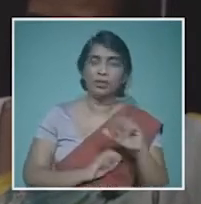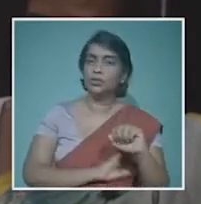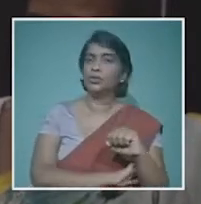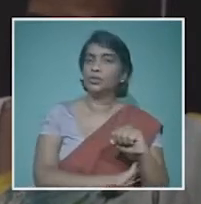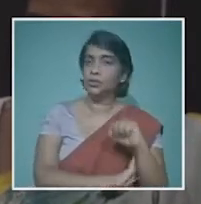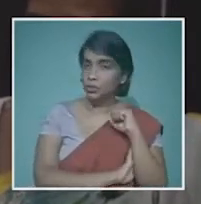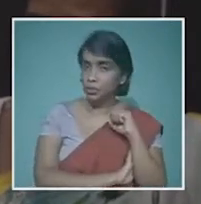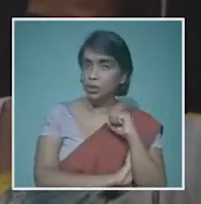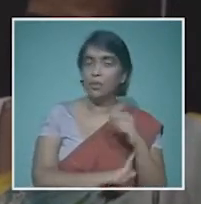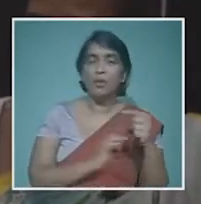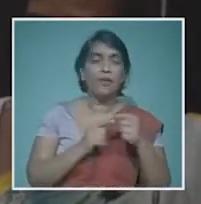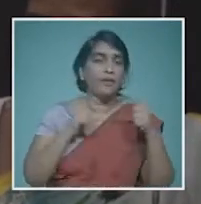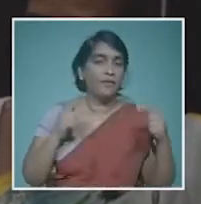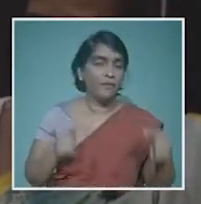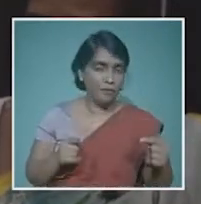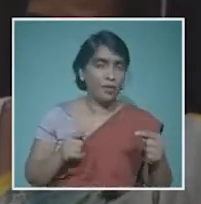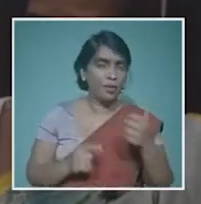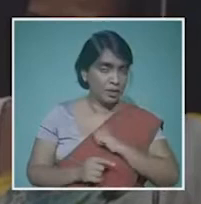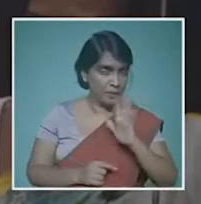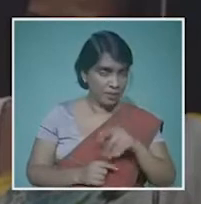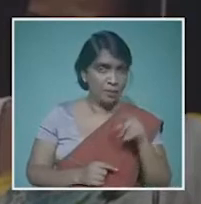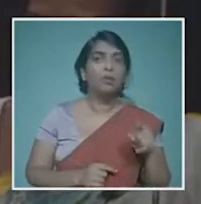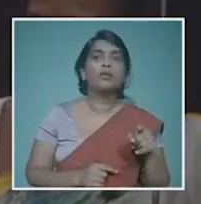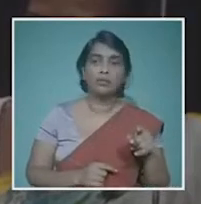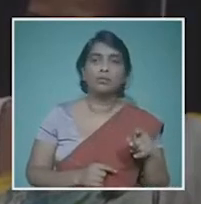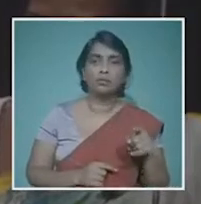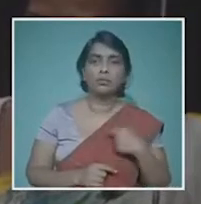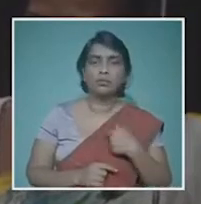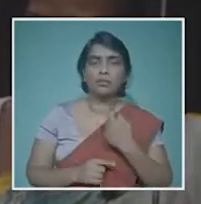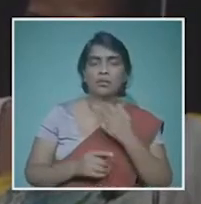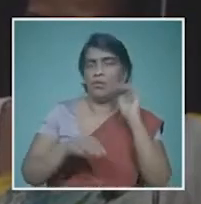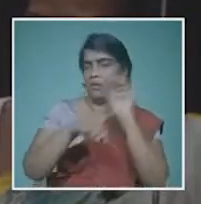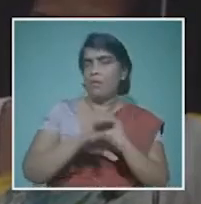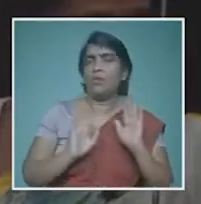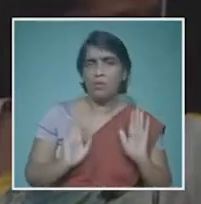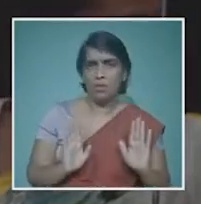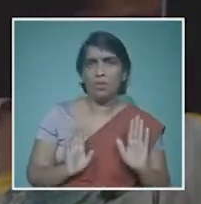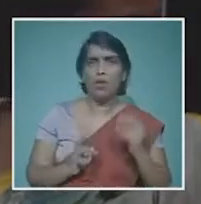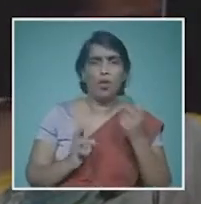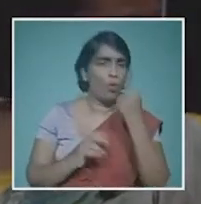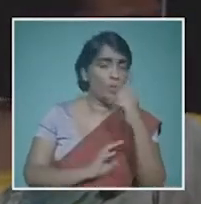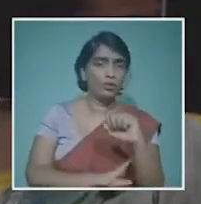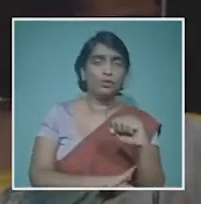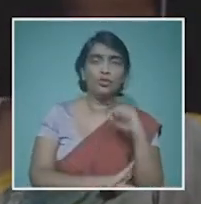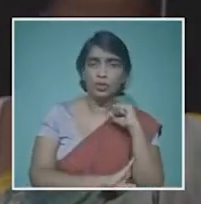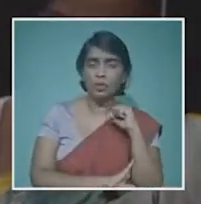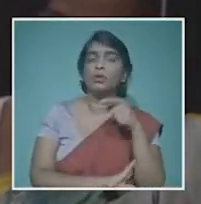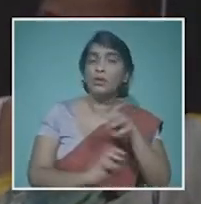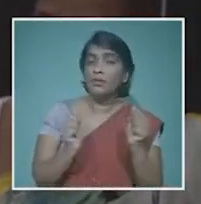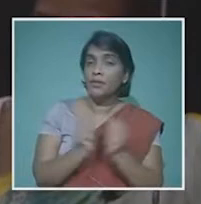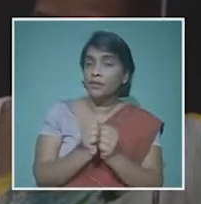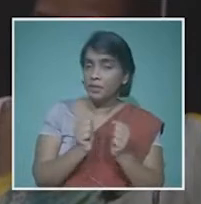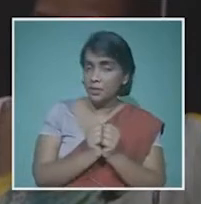ශක්තිමත් කරනවට විරුද්ධ ව්‍යාපාරයක් තියෙනවා නම් අපි ඒක හෙලි කරගන්න තිබෙනවා. කවුද මේ රුපියල ශක්තිමත් කිරීමේ